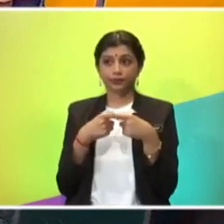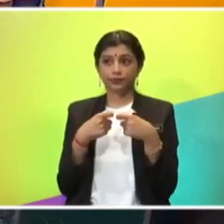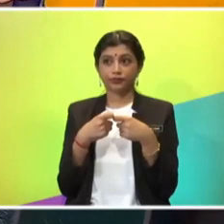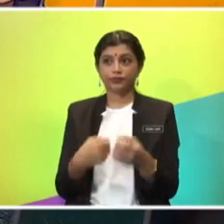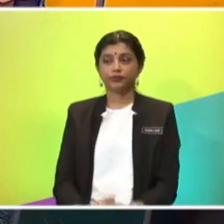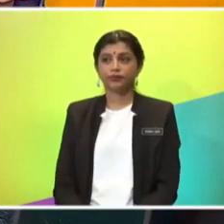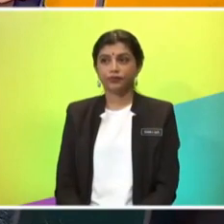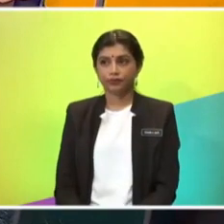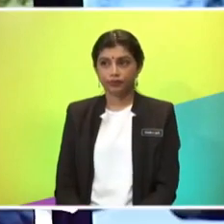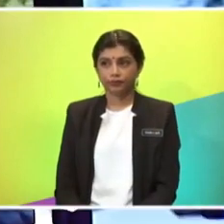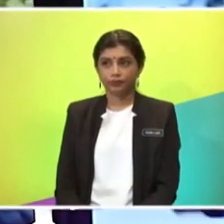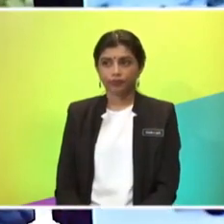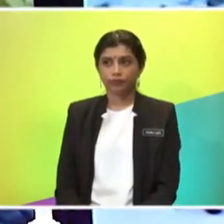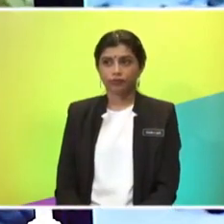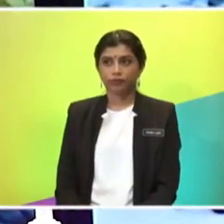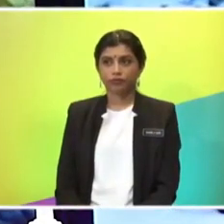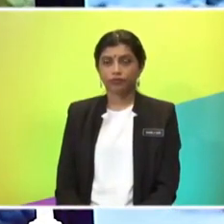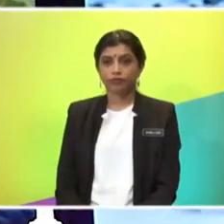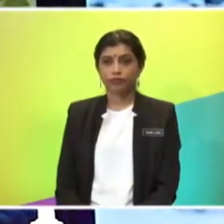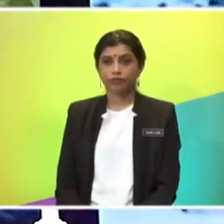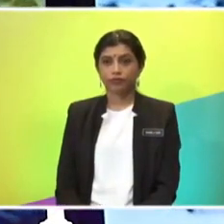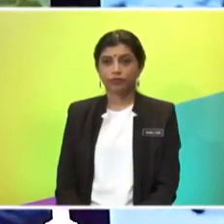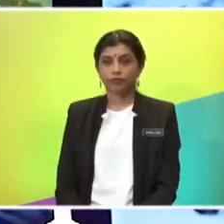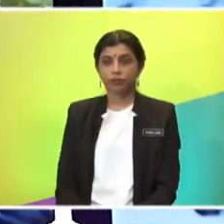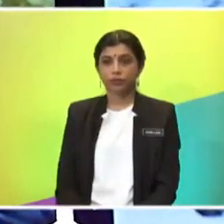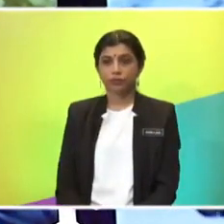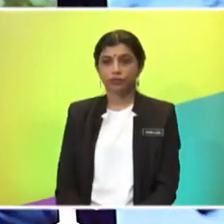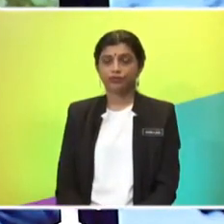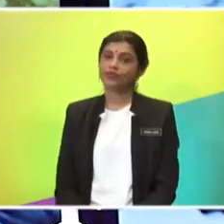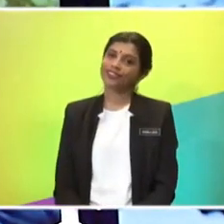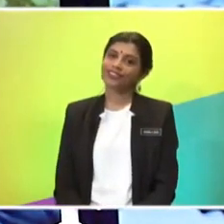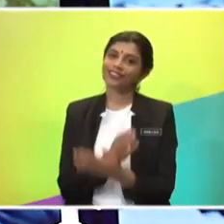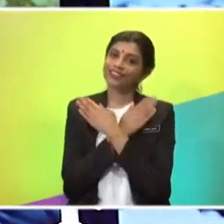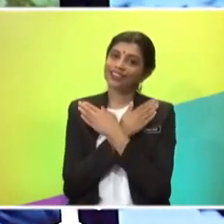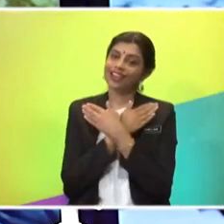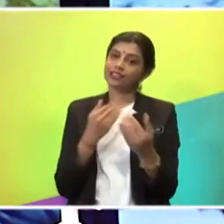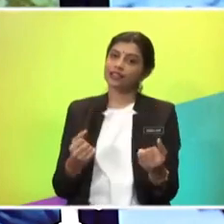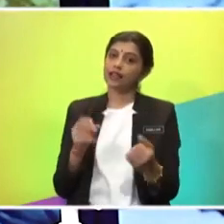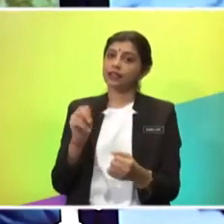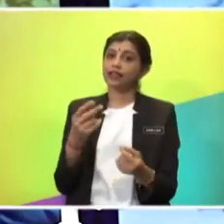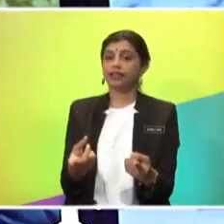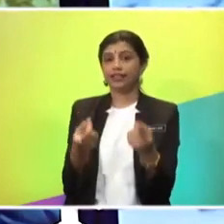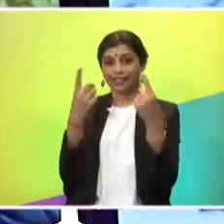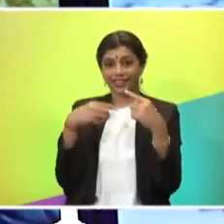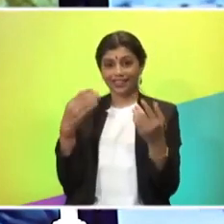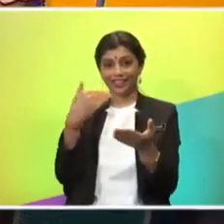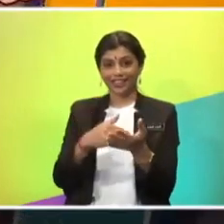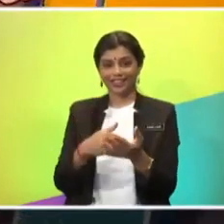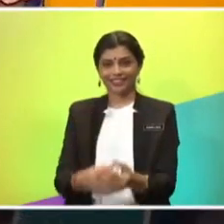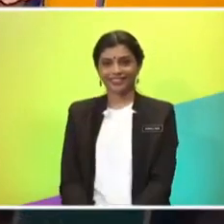Portable Digital Magnifier. Tapi selepas ini kita nak tahu, kita nak berhenti rehat seketika. Teruskan menonton kami di Teroka Didik TV